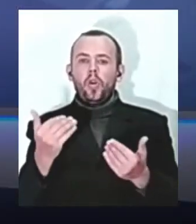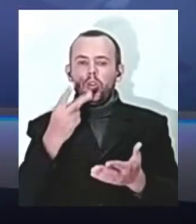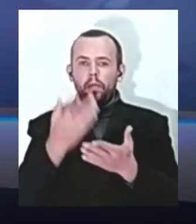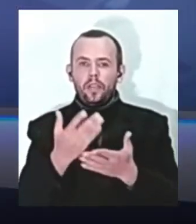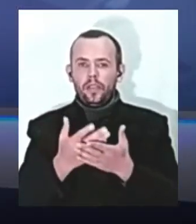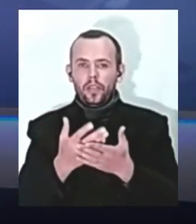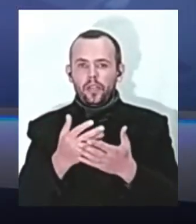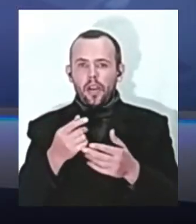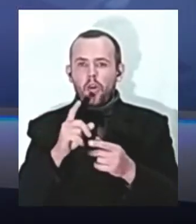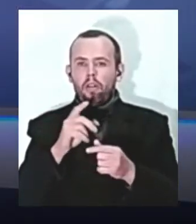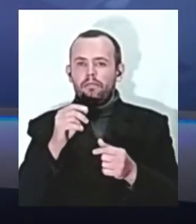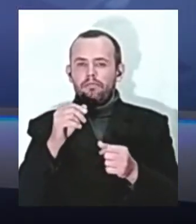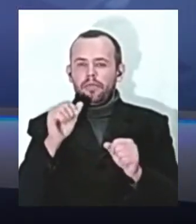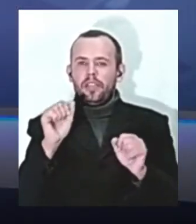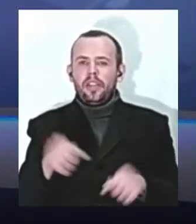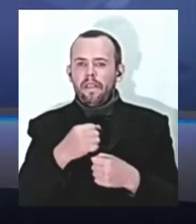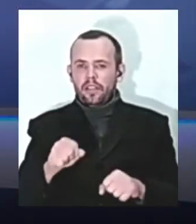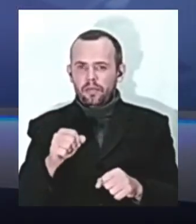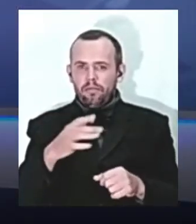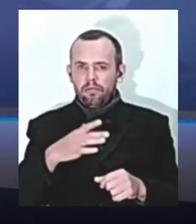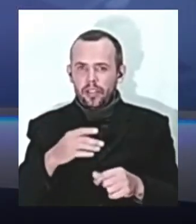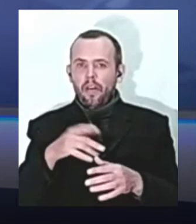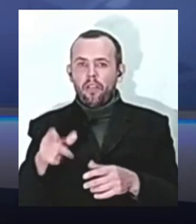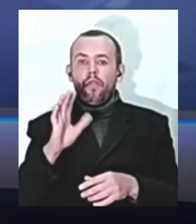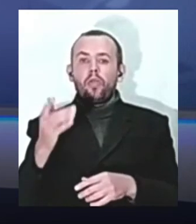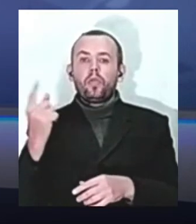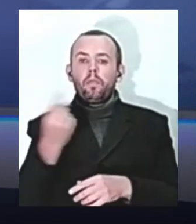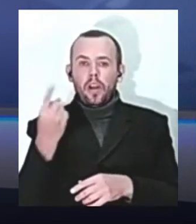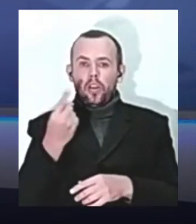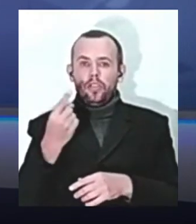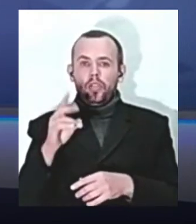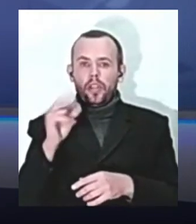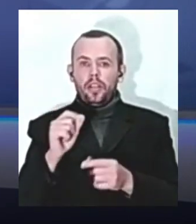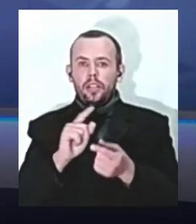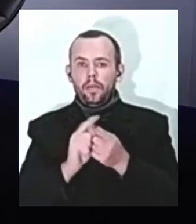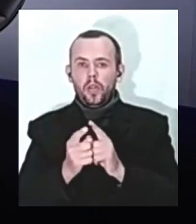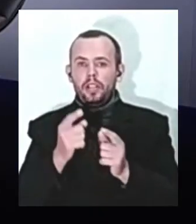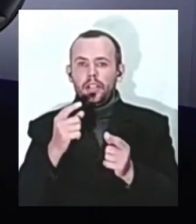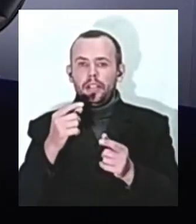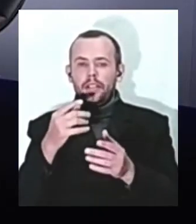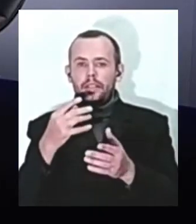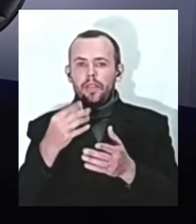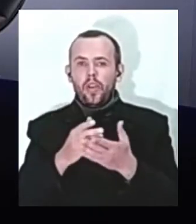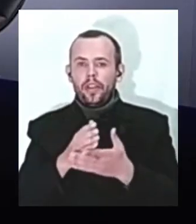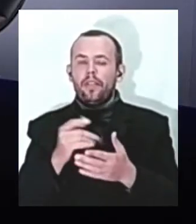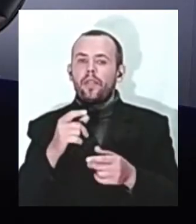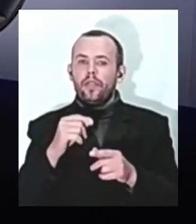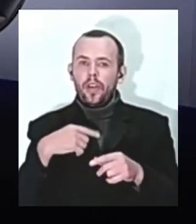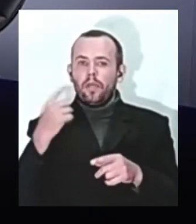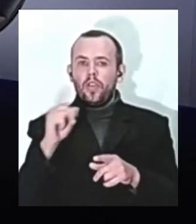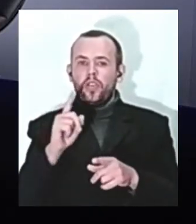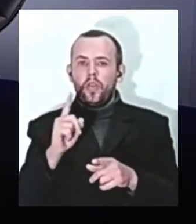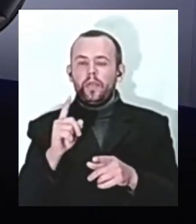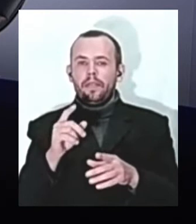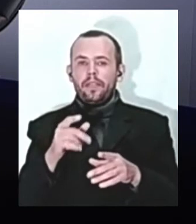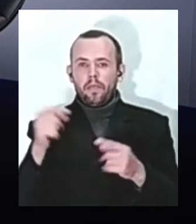спроможність, я думаю, що вони будуть першими на зміну своєї конфігурації, тобто, у разі, якщо буде прийнято відповідне законодавство. Мова